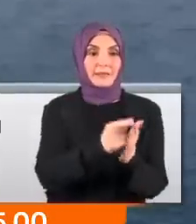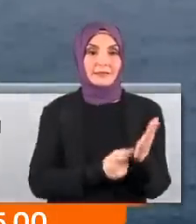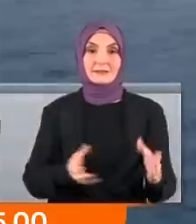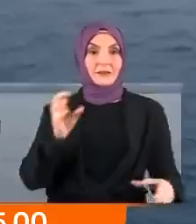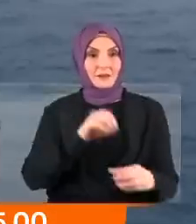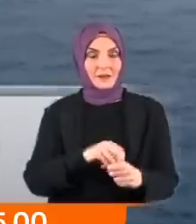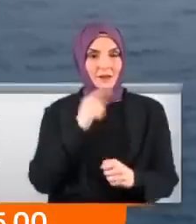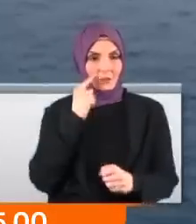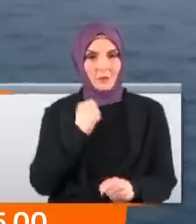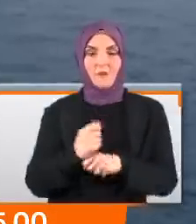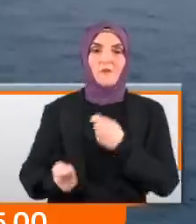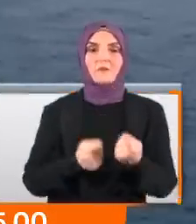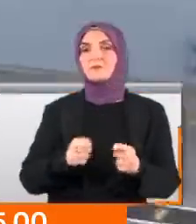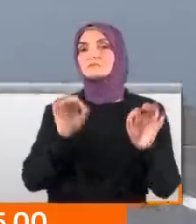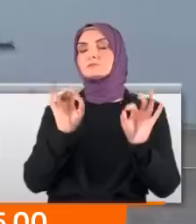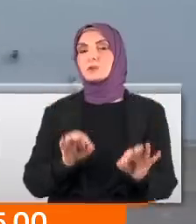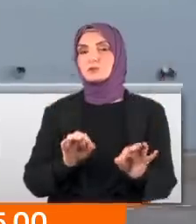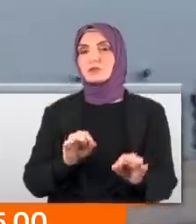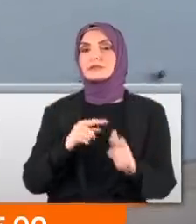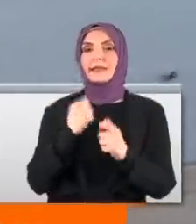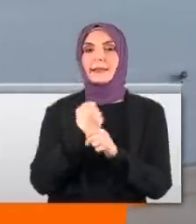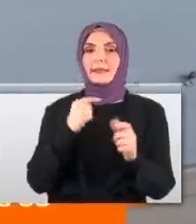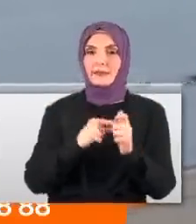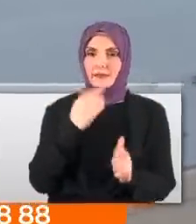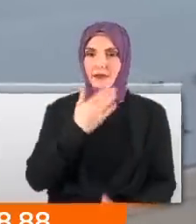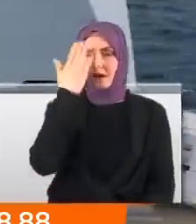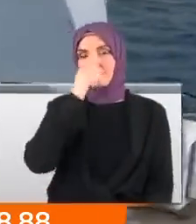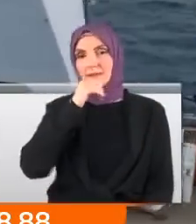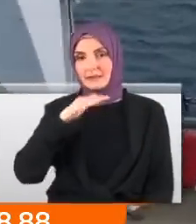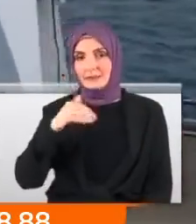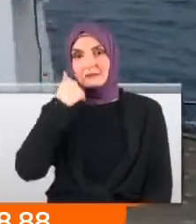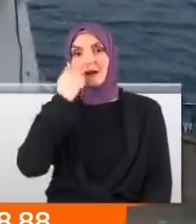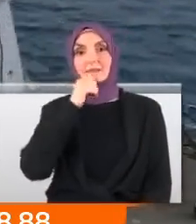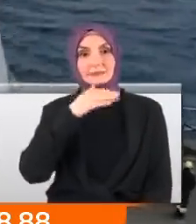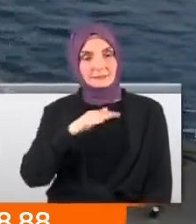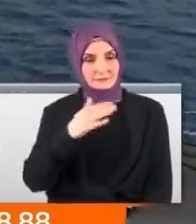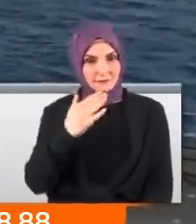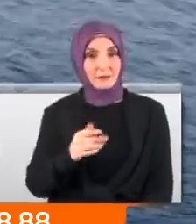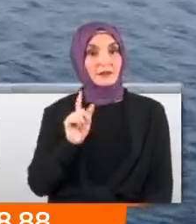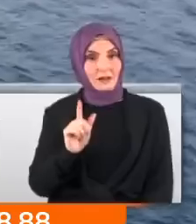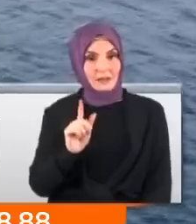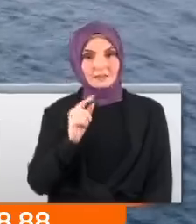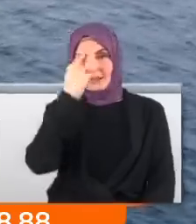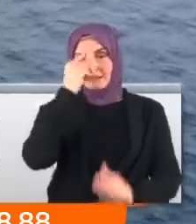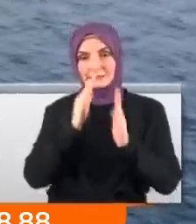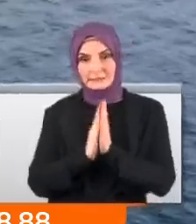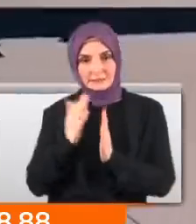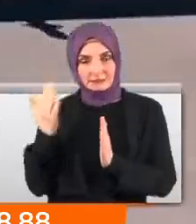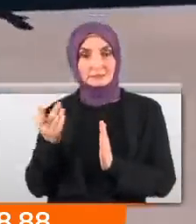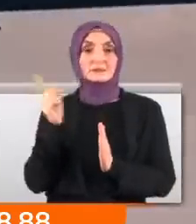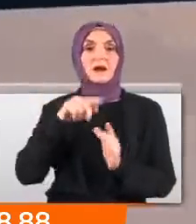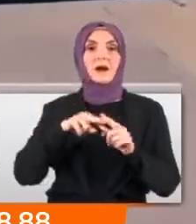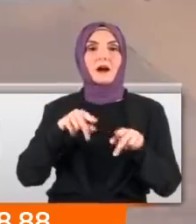Ege, Karadeniz ve Akdeniz harekat alanlarında, gerektiğinde Hint ve Atlantik okyanuslarında görev yapabilecek. En